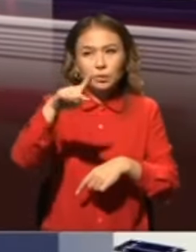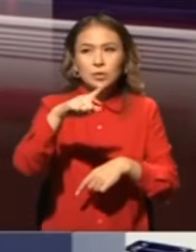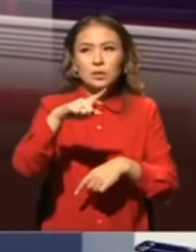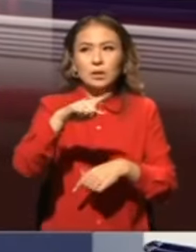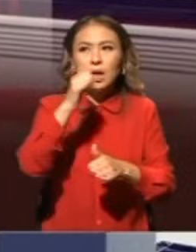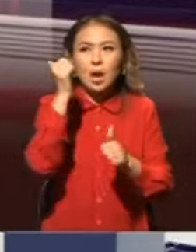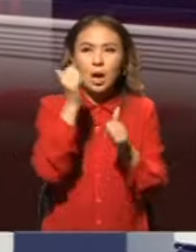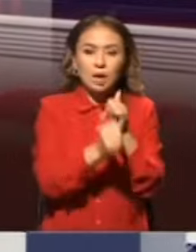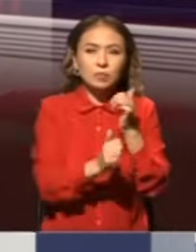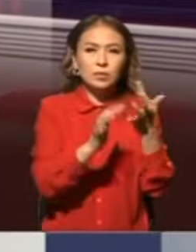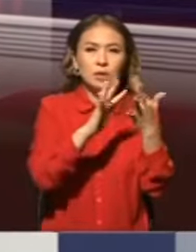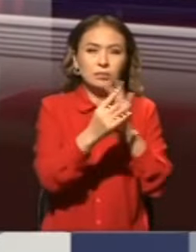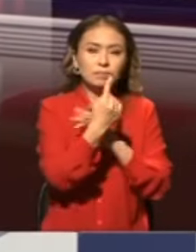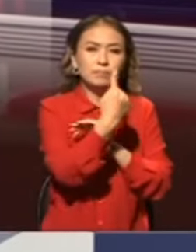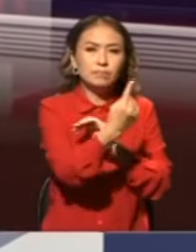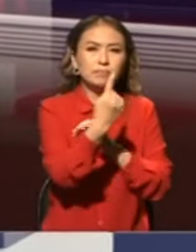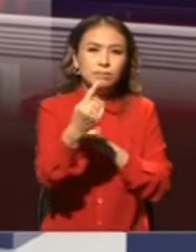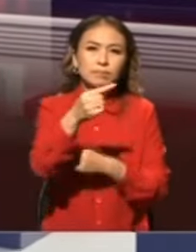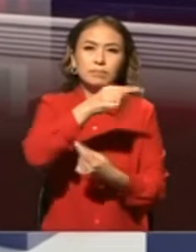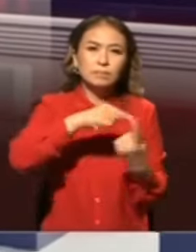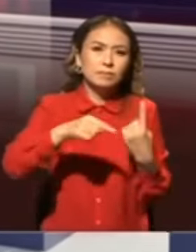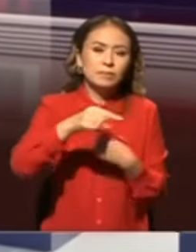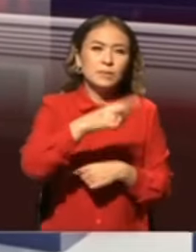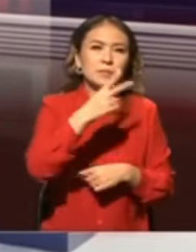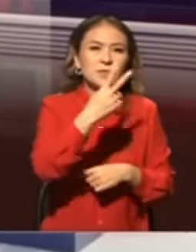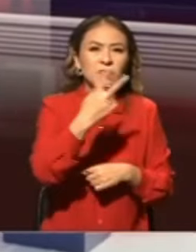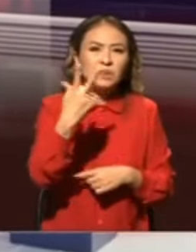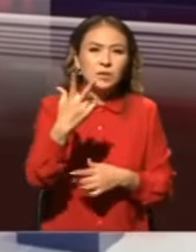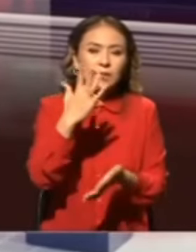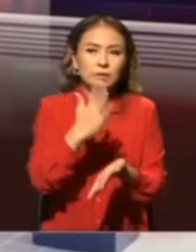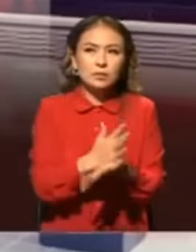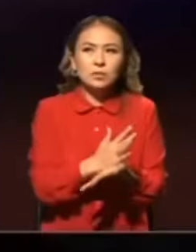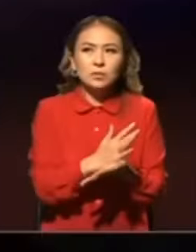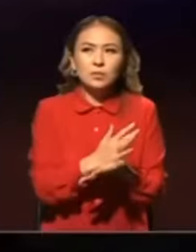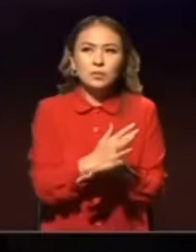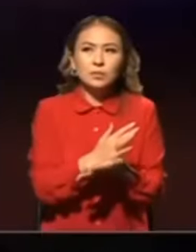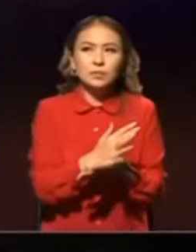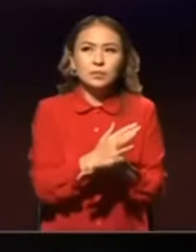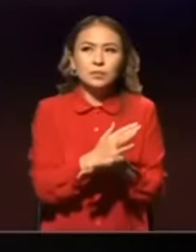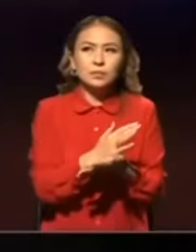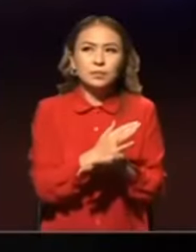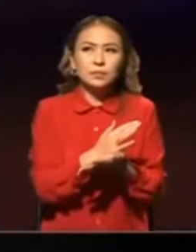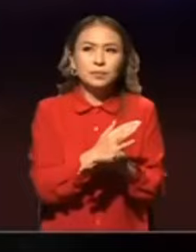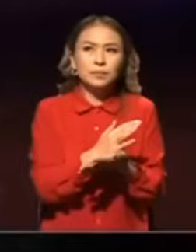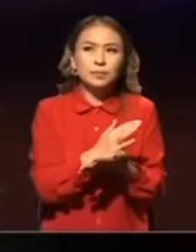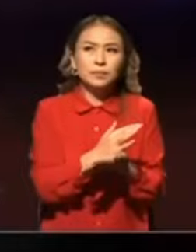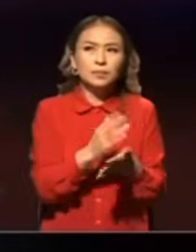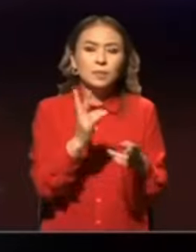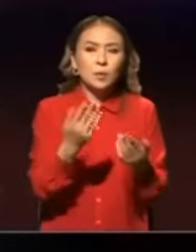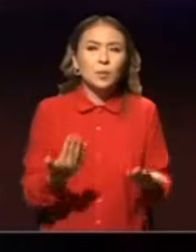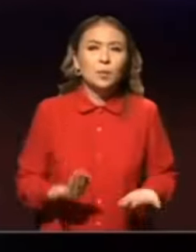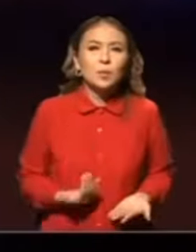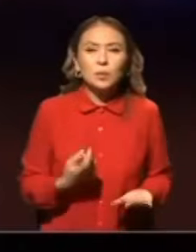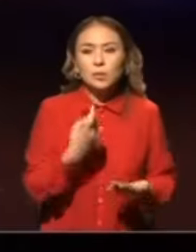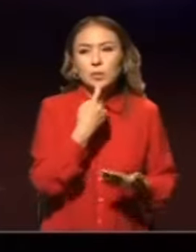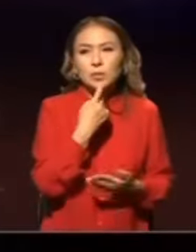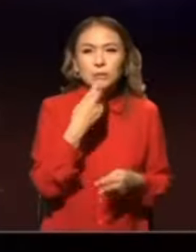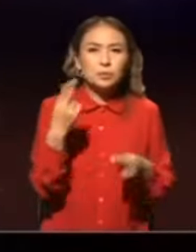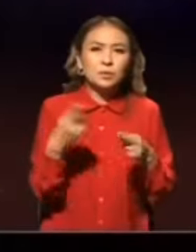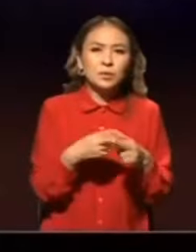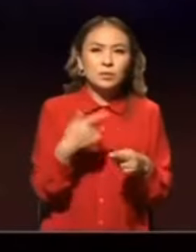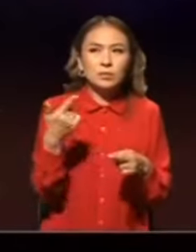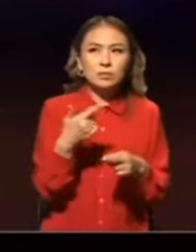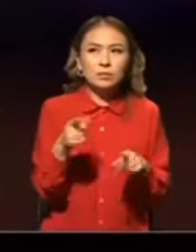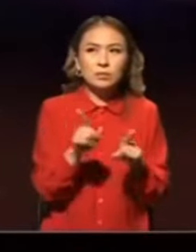Яғни әрбір ауылдан бір-бір бизнесмен, немесе 2-3 шағын бизнесмен бар ғой енді. Шағын шаруа дейді қазір. Жағдай жоқ адамдарға кепілсіз. Осы